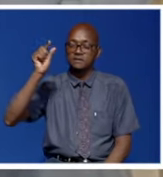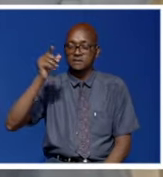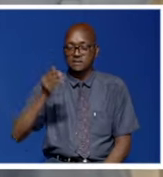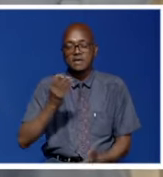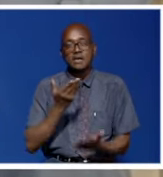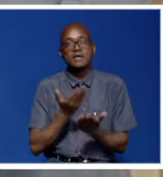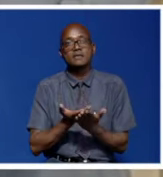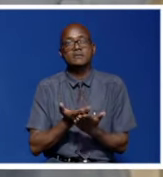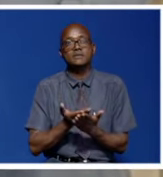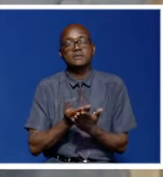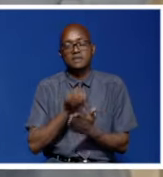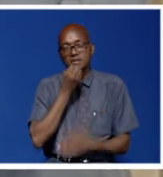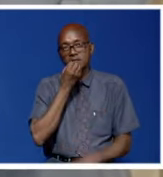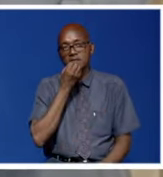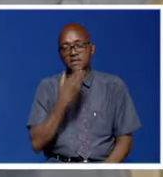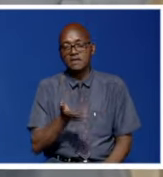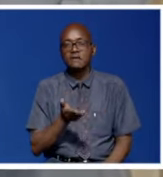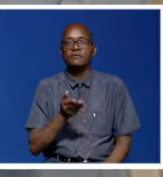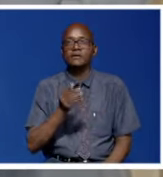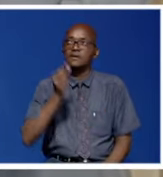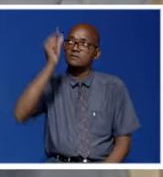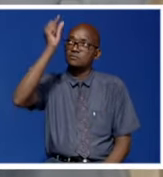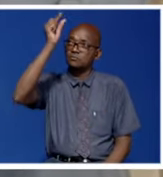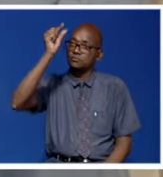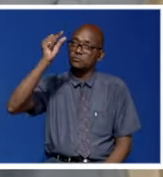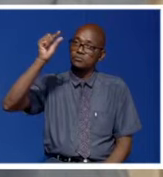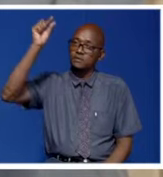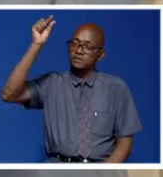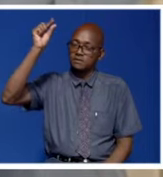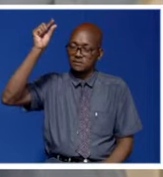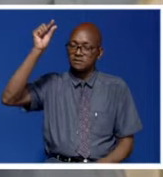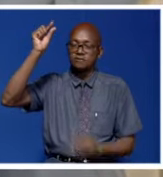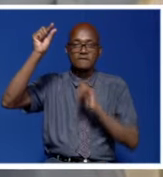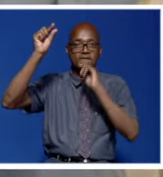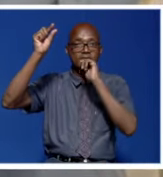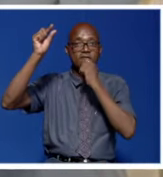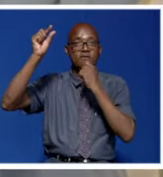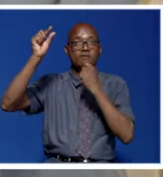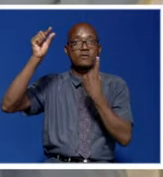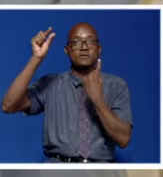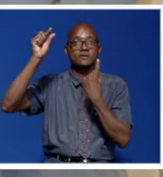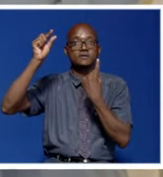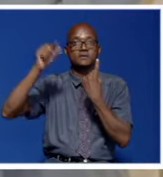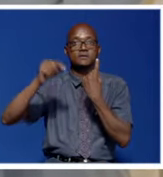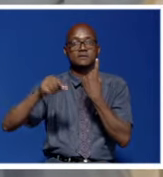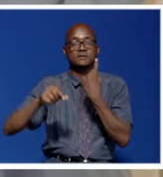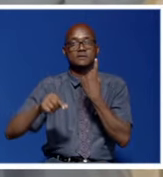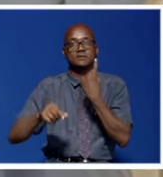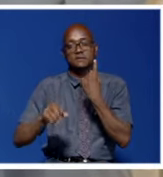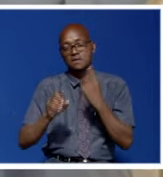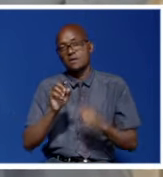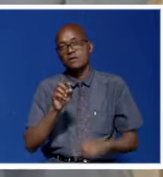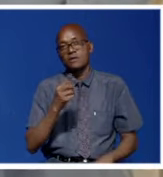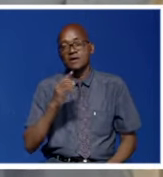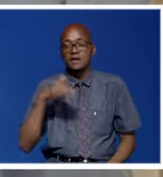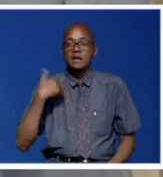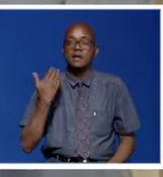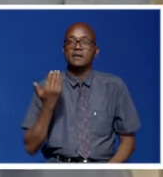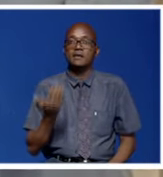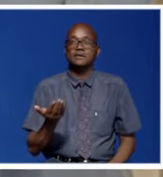taarifa hiyo ya kuandama mwezi wa mfunguo mosi Shawwal, na kwamba